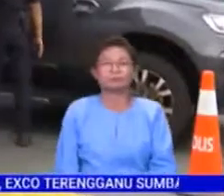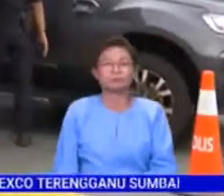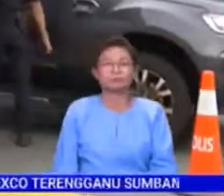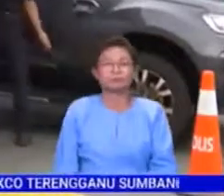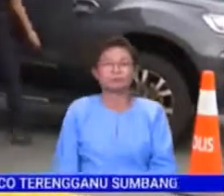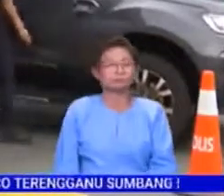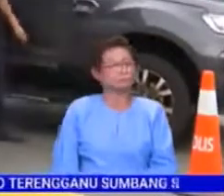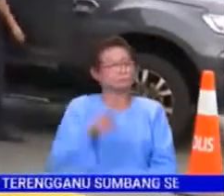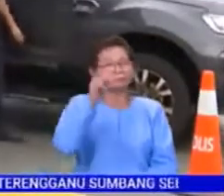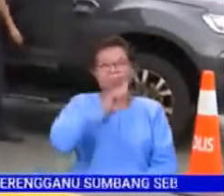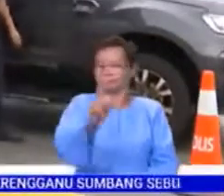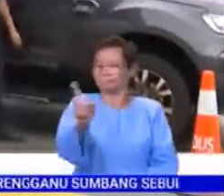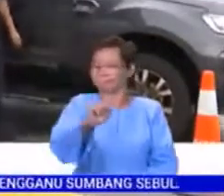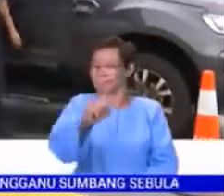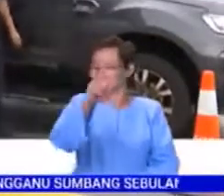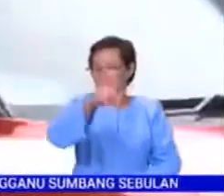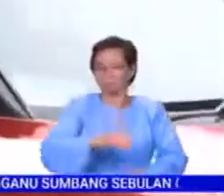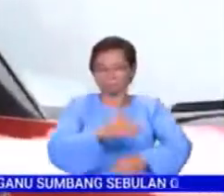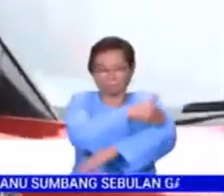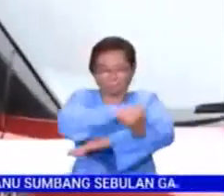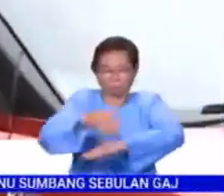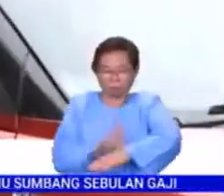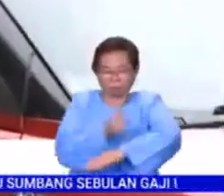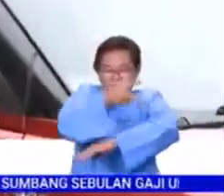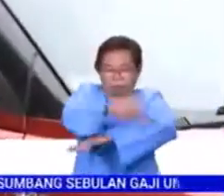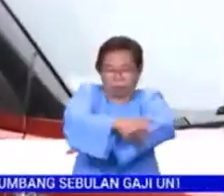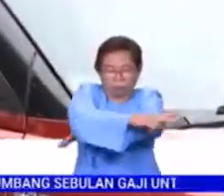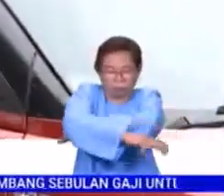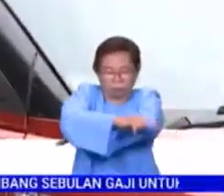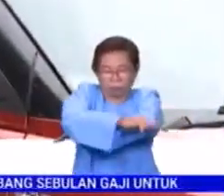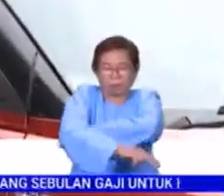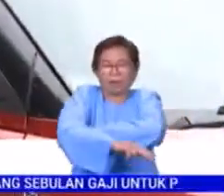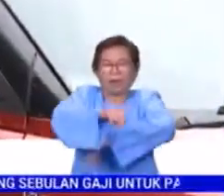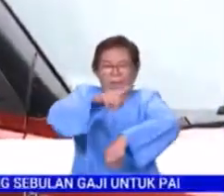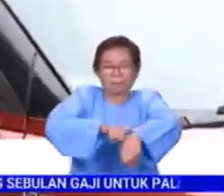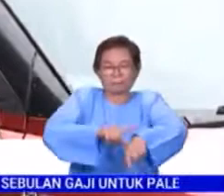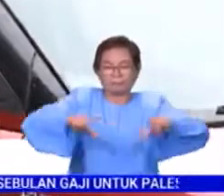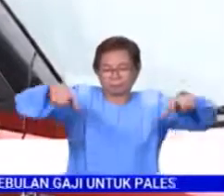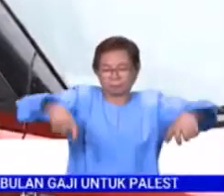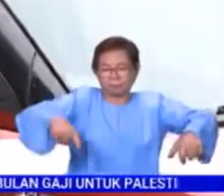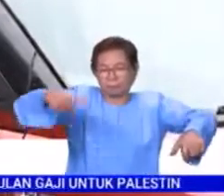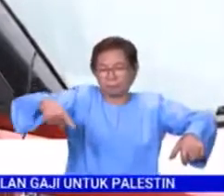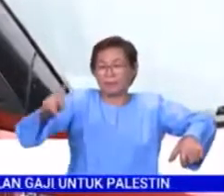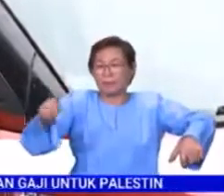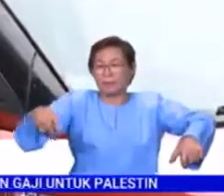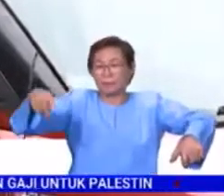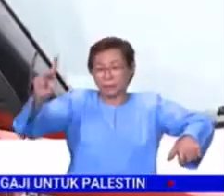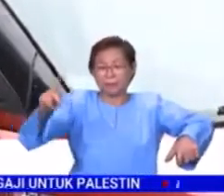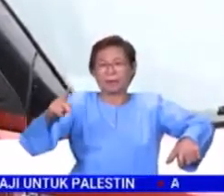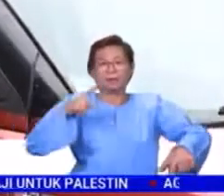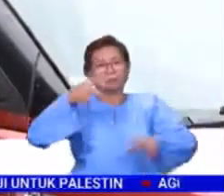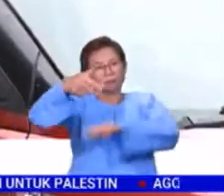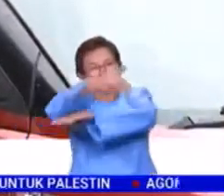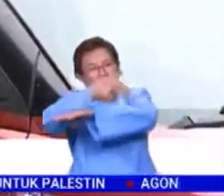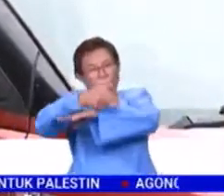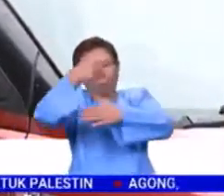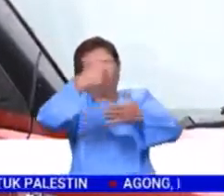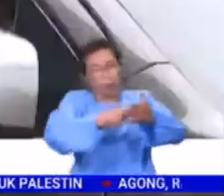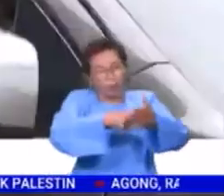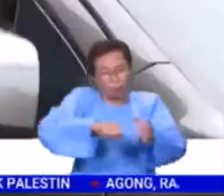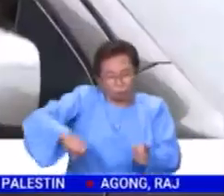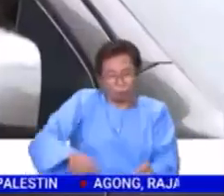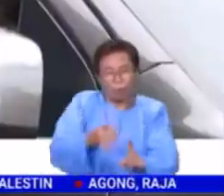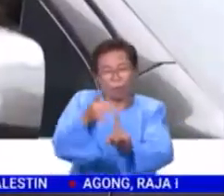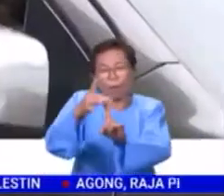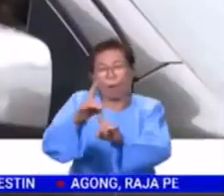larangan rentas negeri dalam tempoh pelaksanaan Perintah Kawalan Pergerakan PKP. Dan tinjauan kami di Plaza Tol Sungai Besi, Lebuh Raya Plus